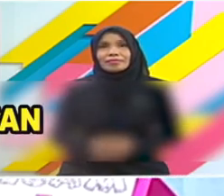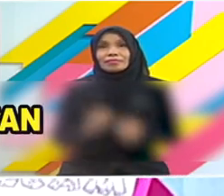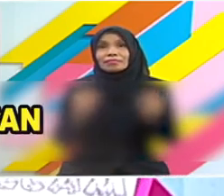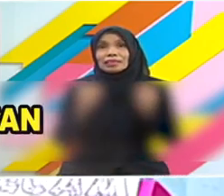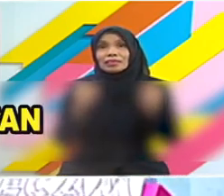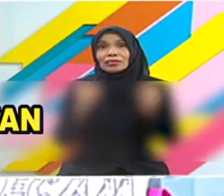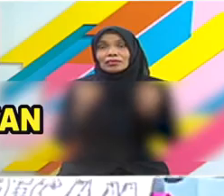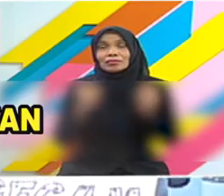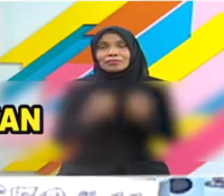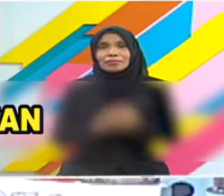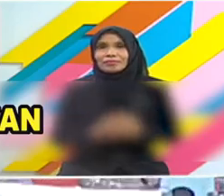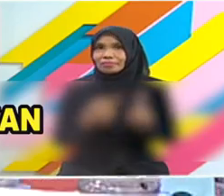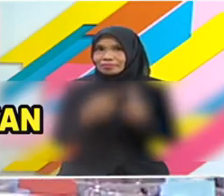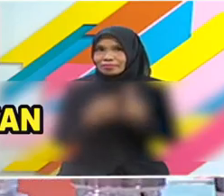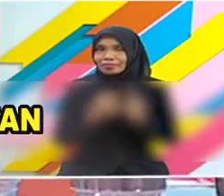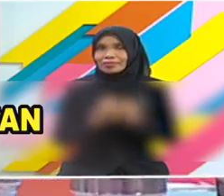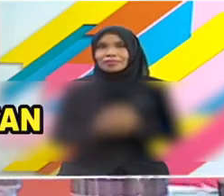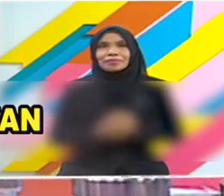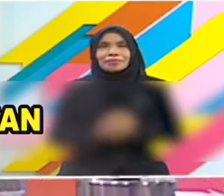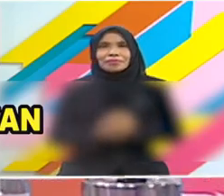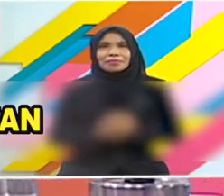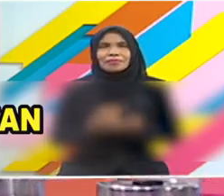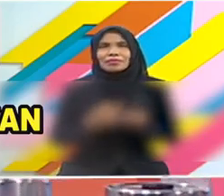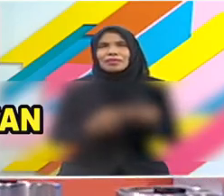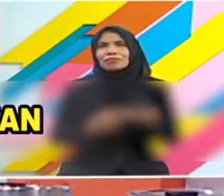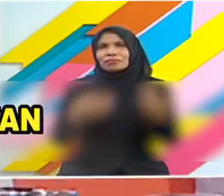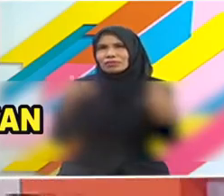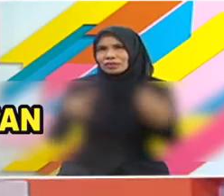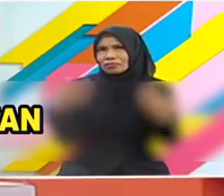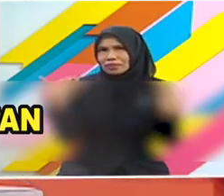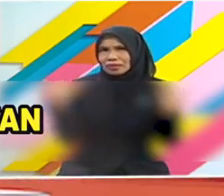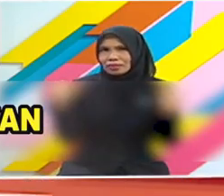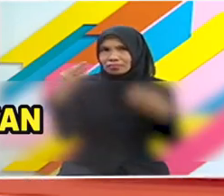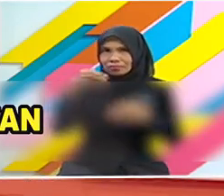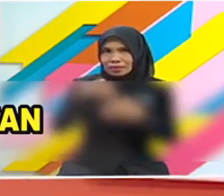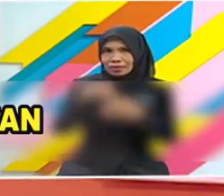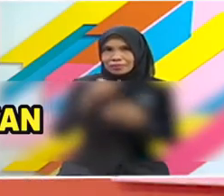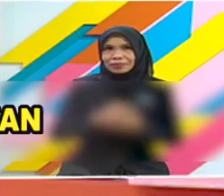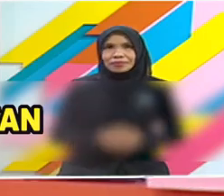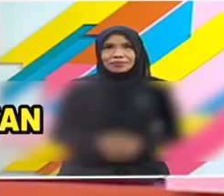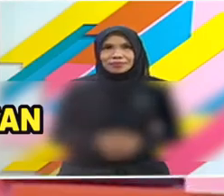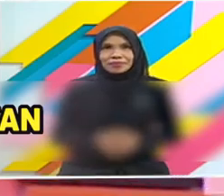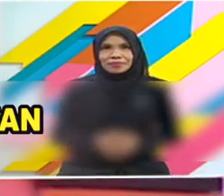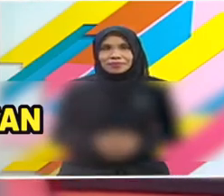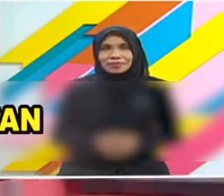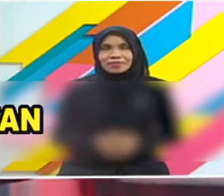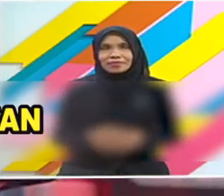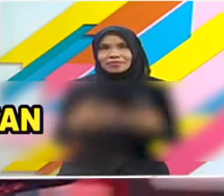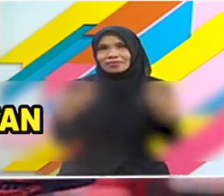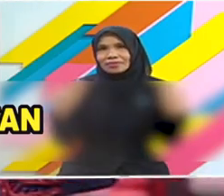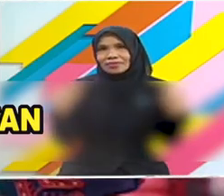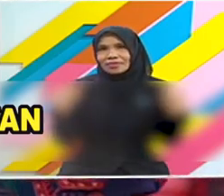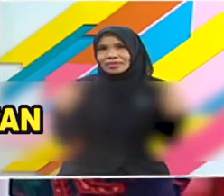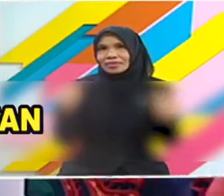Sejuknya, Cikgu. Sejuk. Ya. Apa yang ada dalam tu? Rupanya kita ada ais.